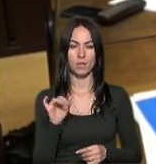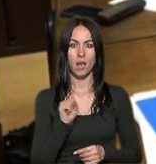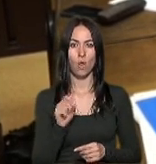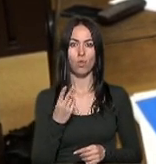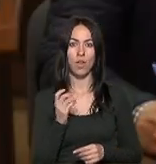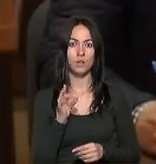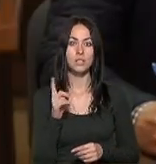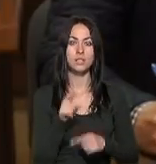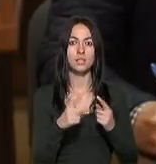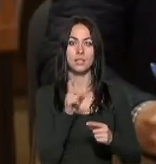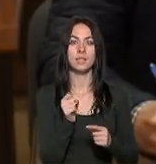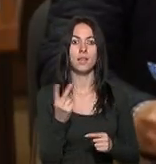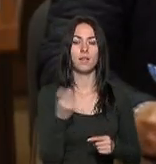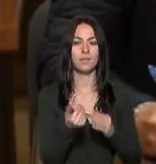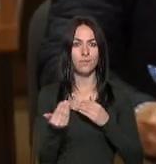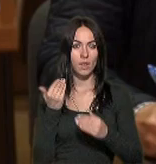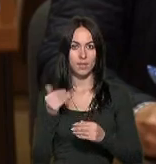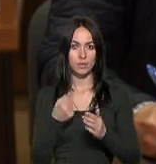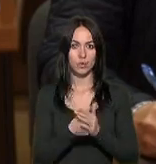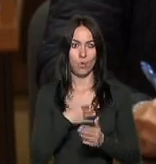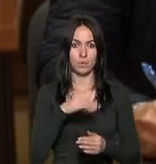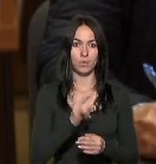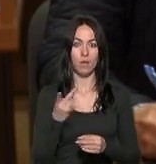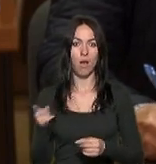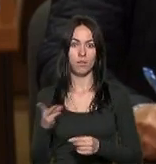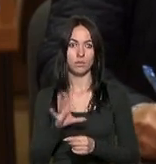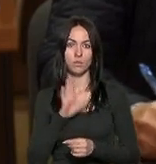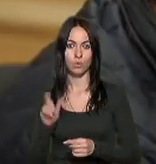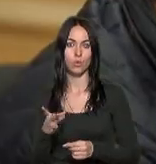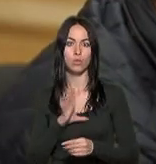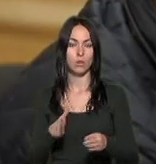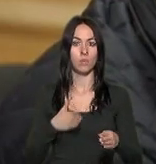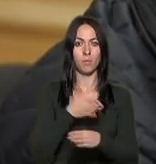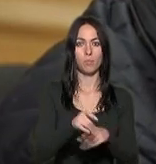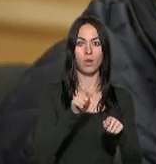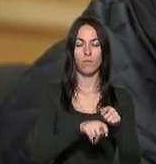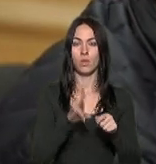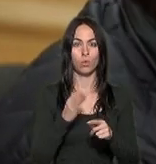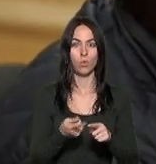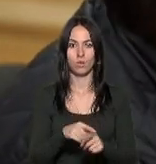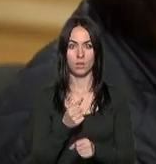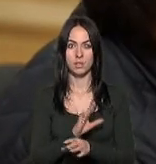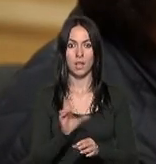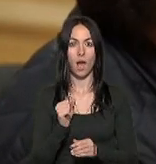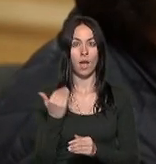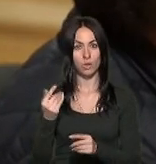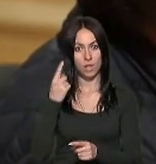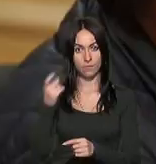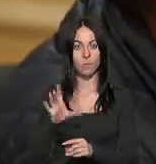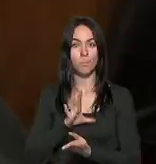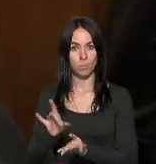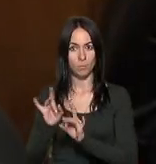за 2 тижні до смерті дитини мала перевірити родину. Але цього не зробила. Інформацію про можливе жорстоке поводження